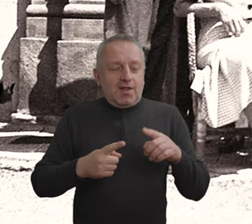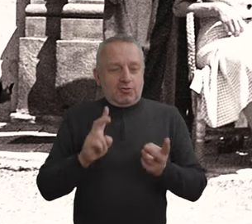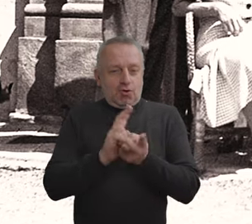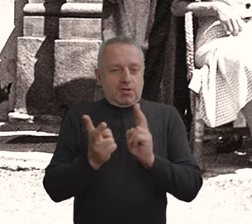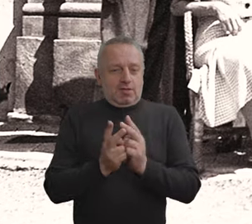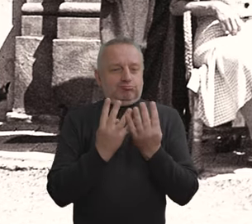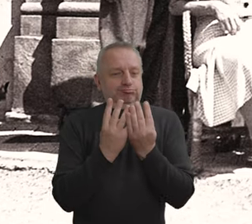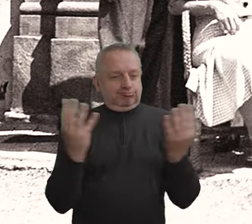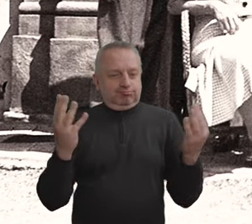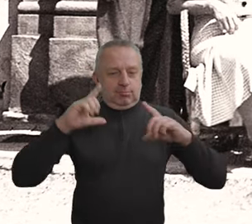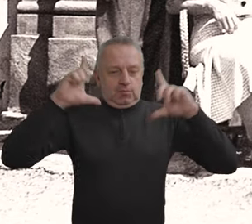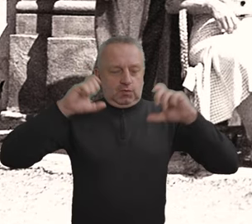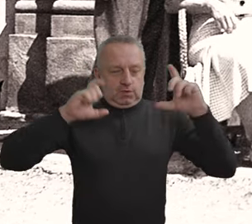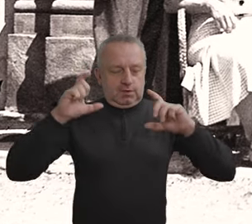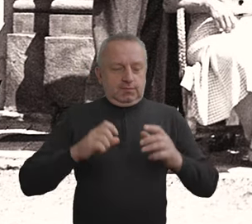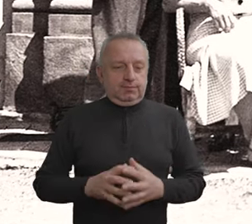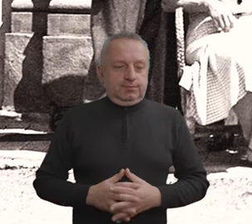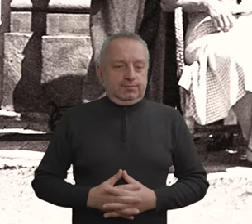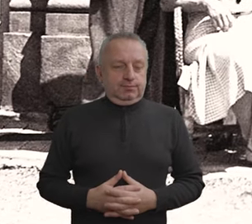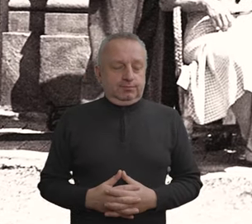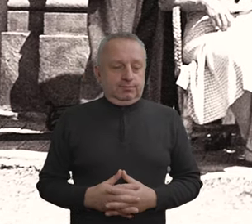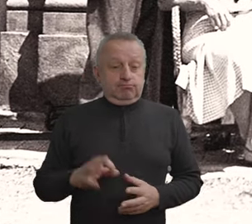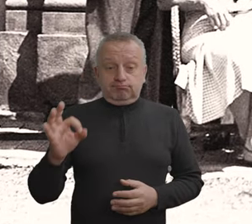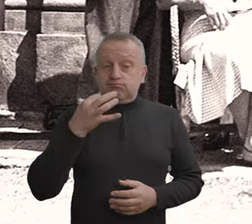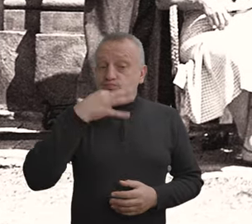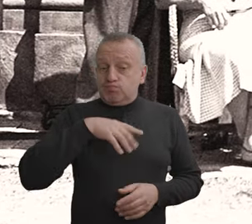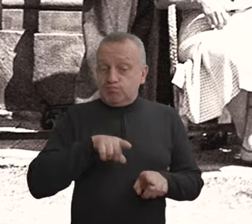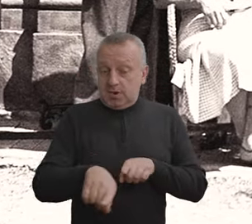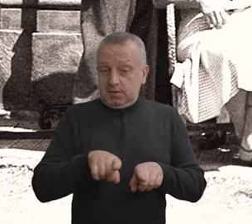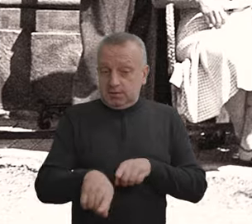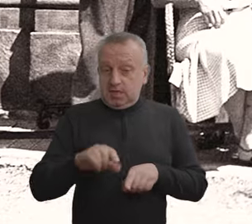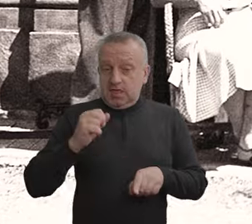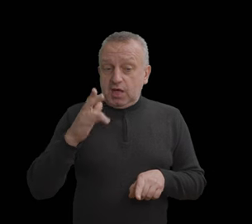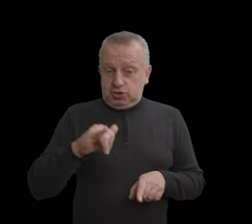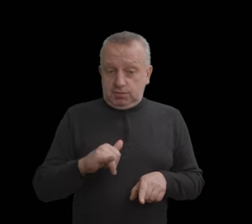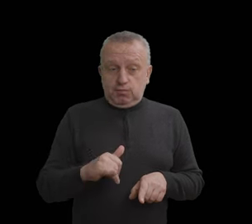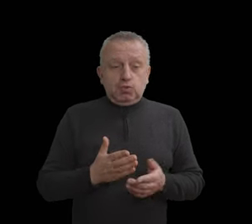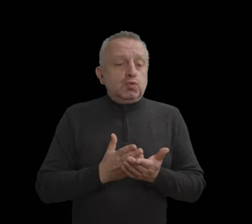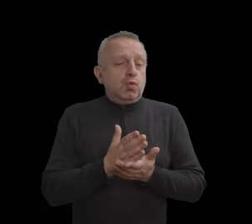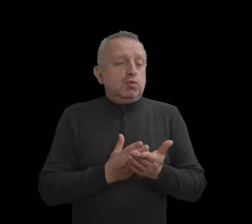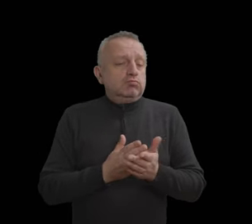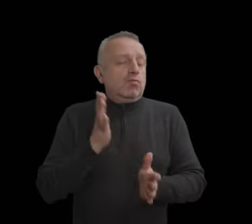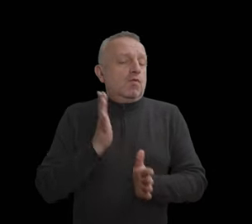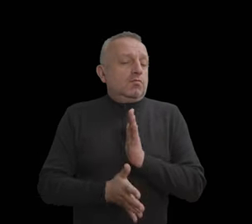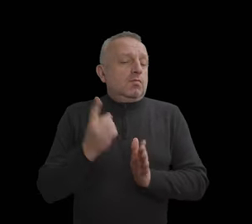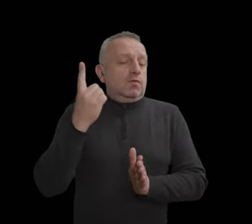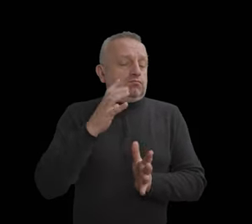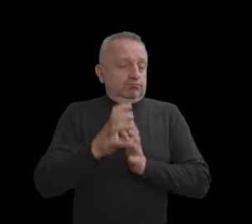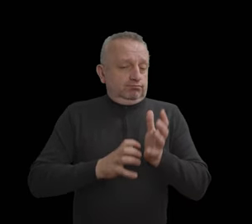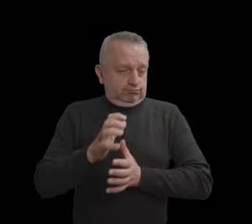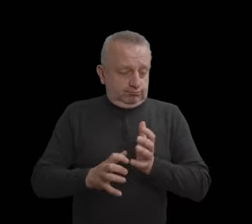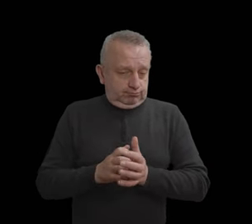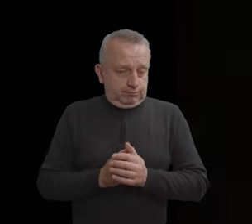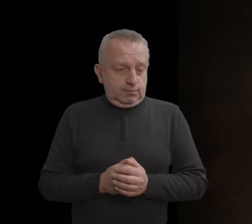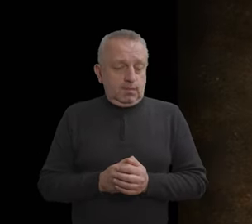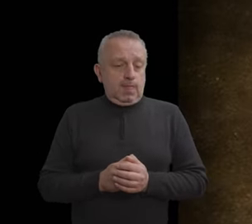spotkania na wspólnej fotografii. Jego młodszy brat, hrabia Jerzy Potocki, służył na froncie podczas